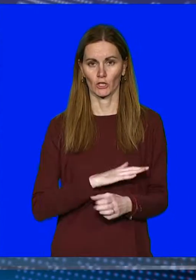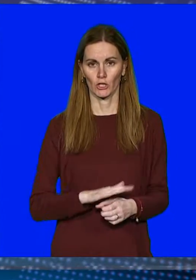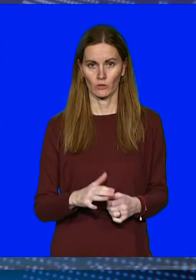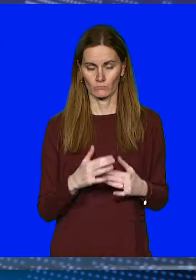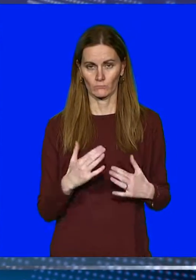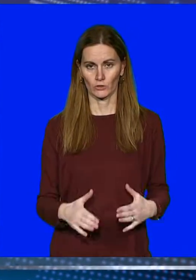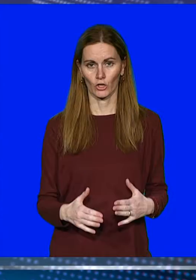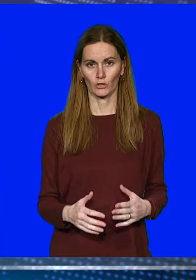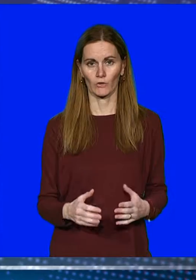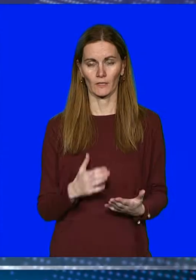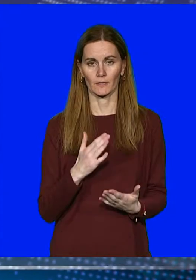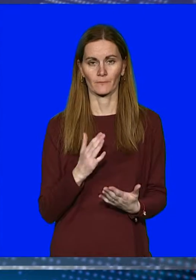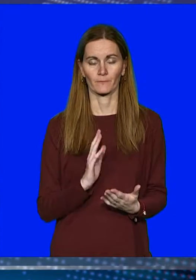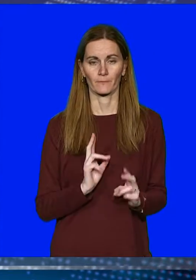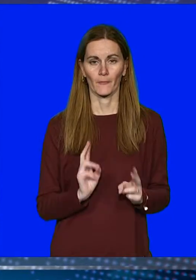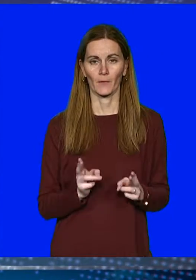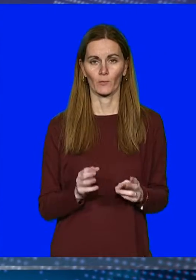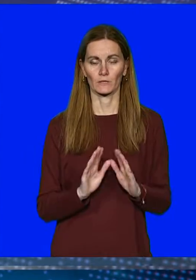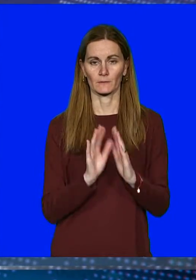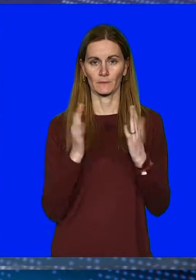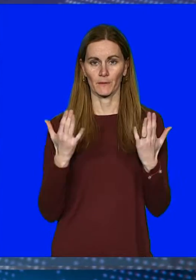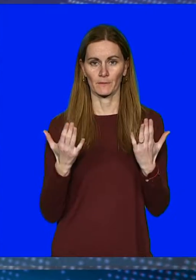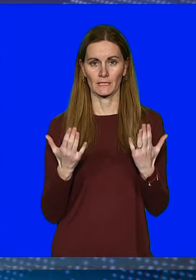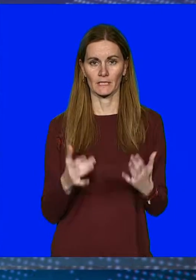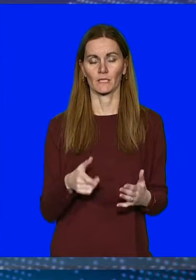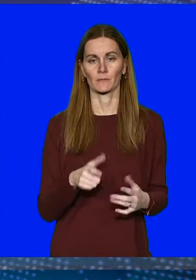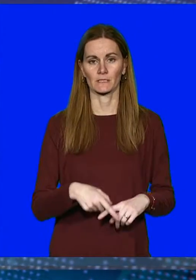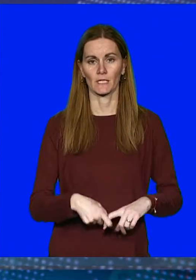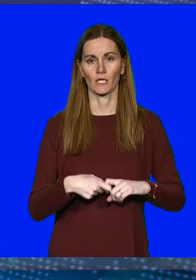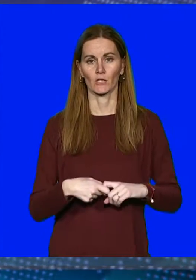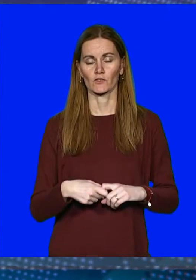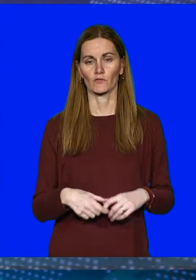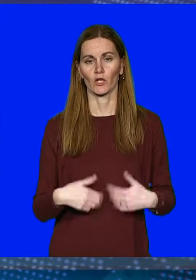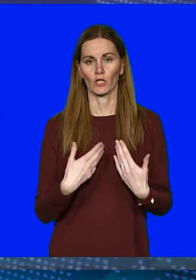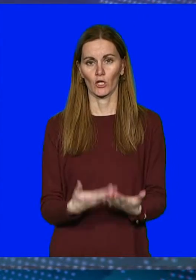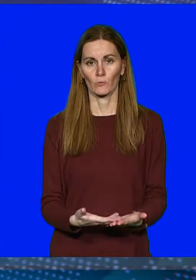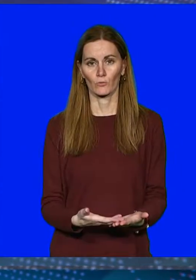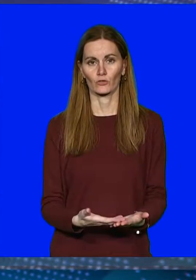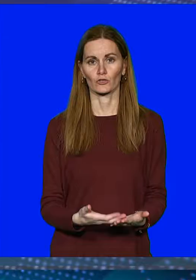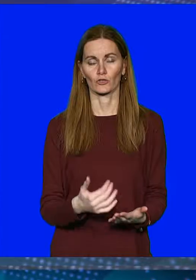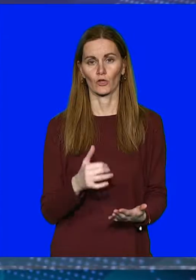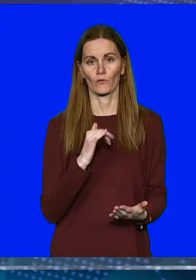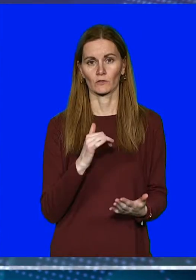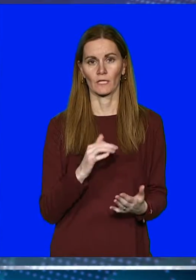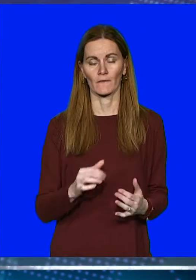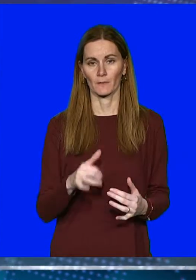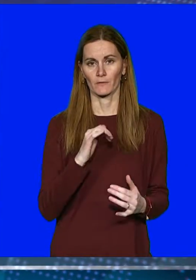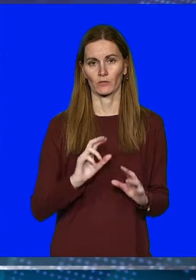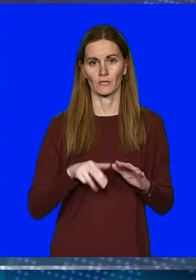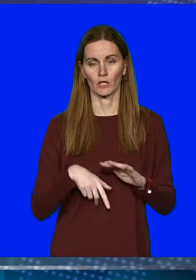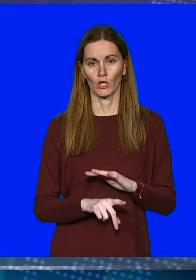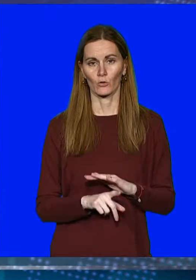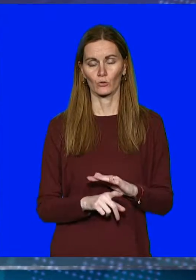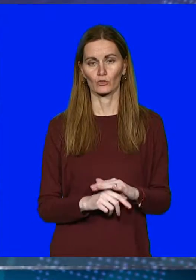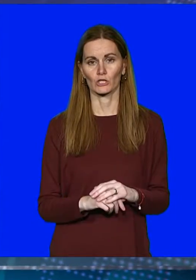je gotov, ali potrebna dokumentacija da bi se uređaj pustio u vodoopskrbni sustav, da bi